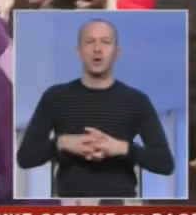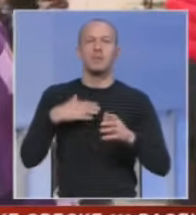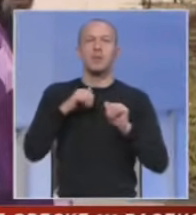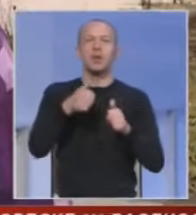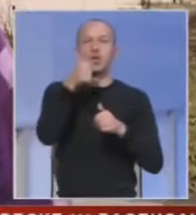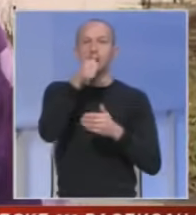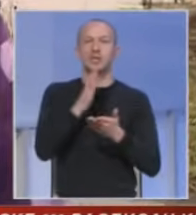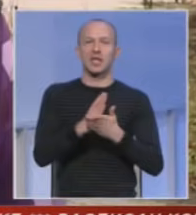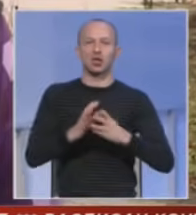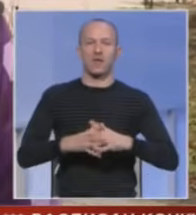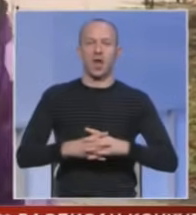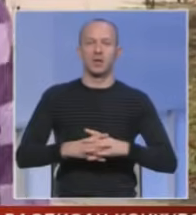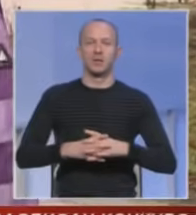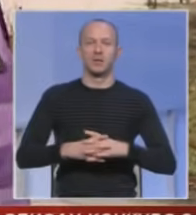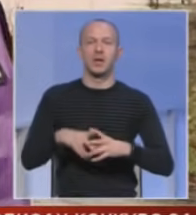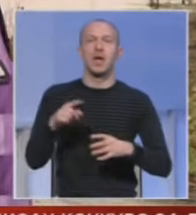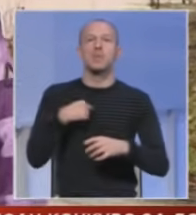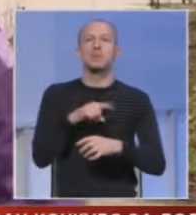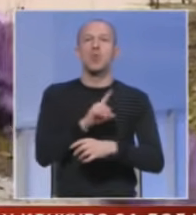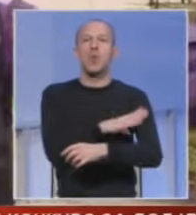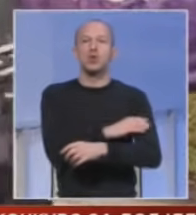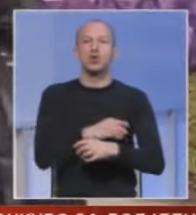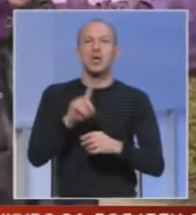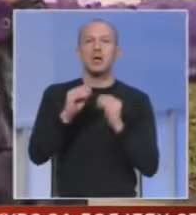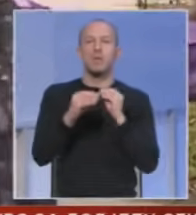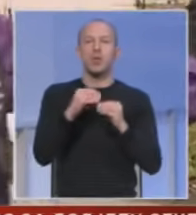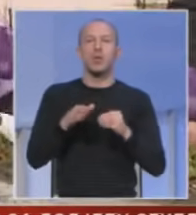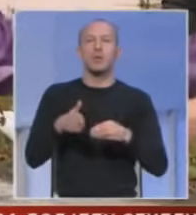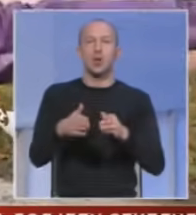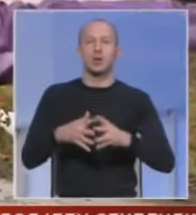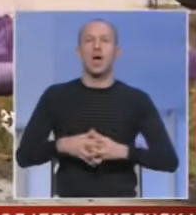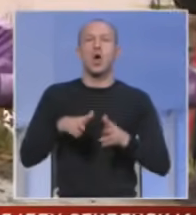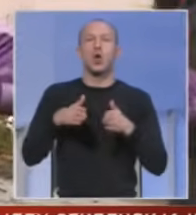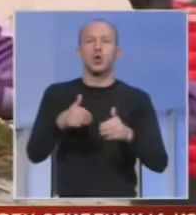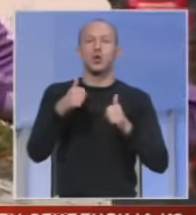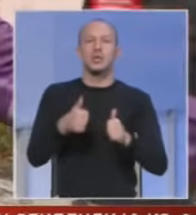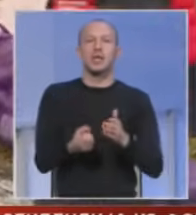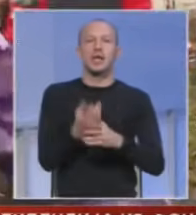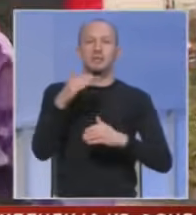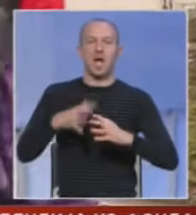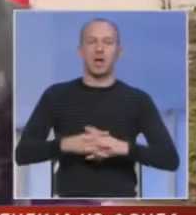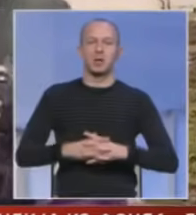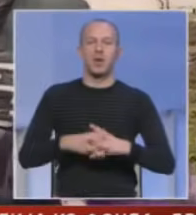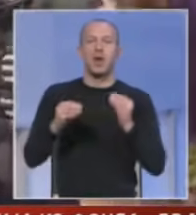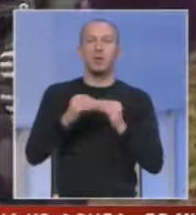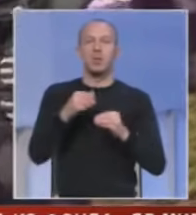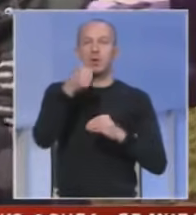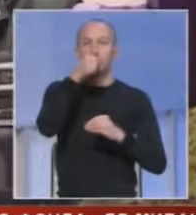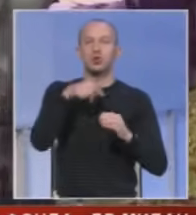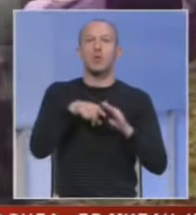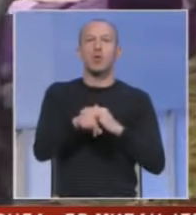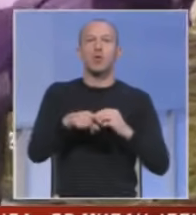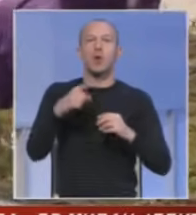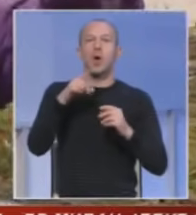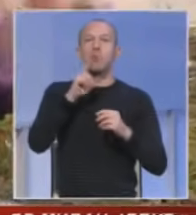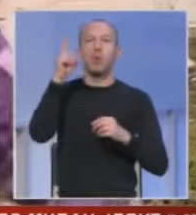pratili šta se dešava. Nemoćni smo, znači nije problem korita, znači korito tek sad izbija. Znači problem je što je probilo negdje,